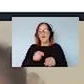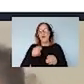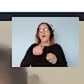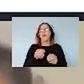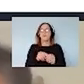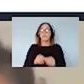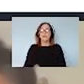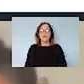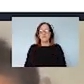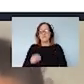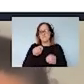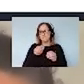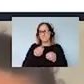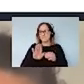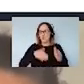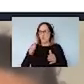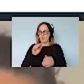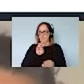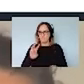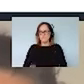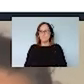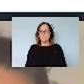to tutaj wpiszę,